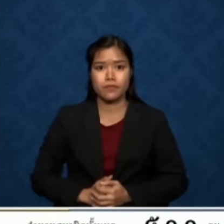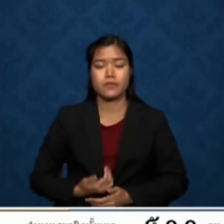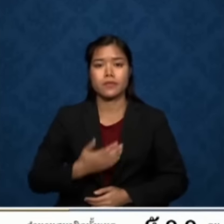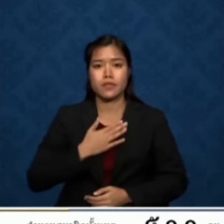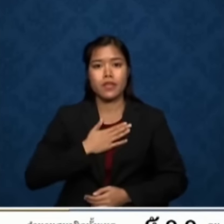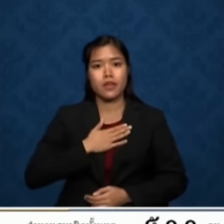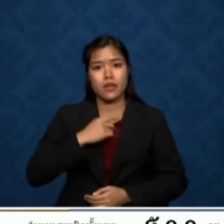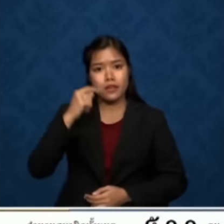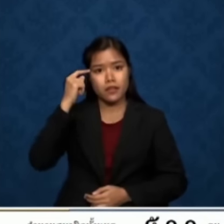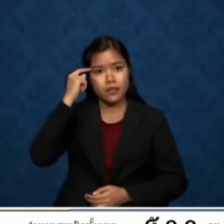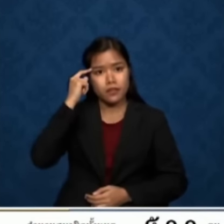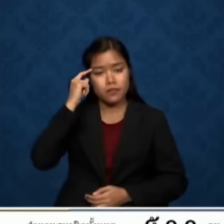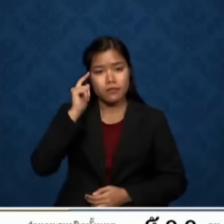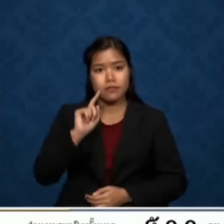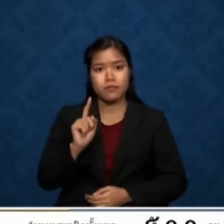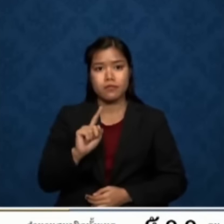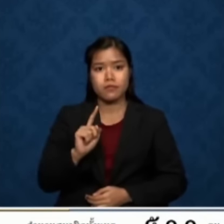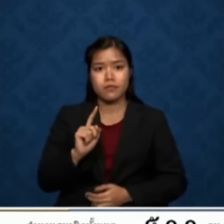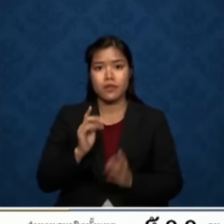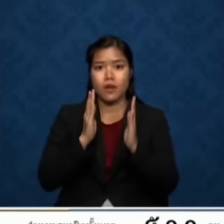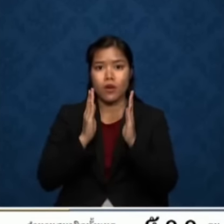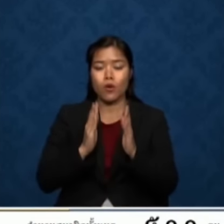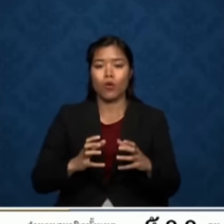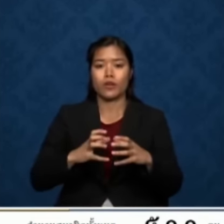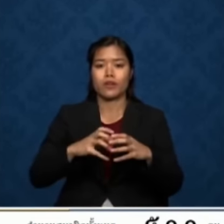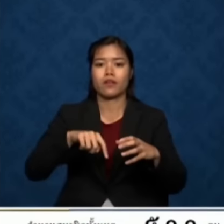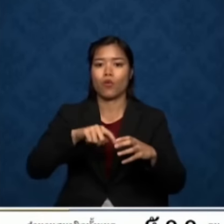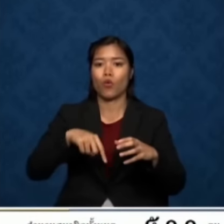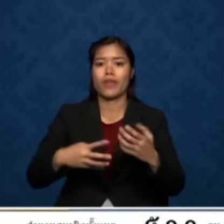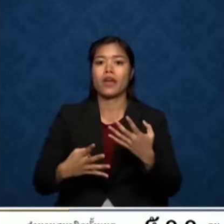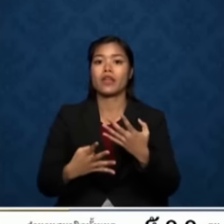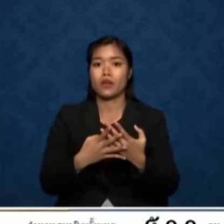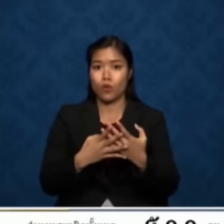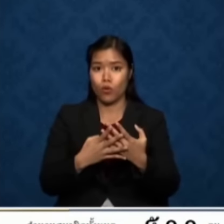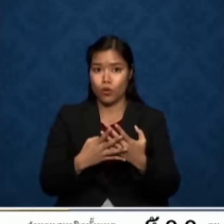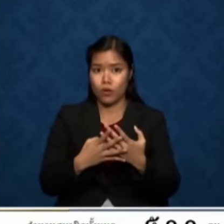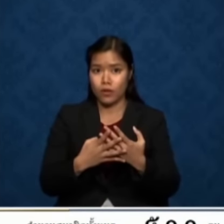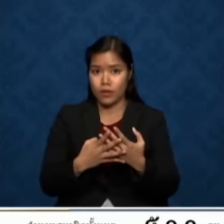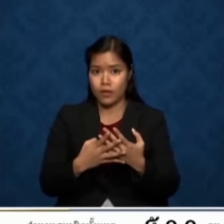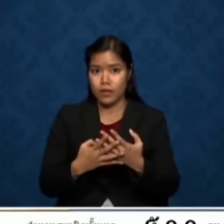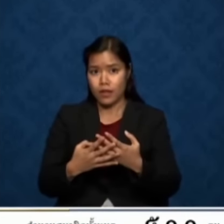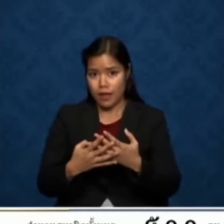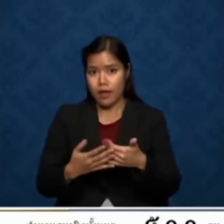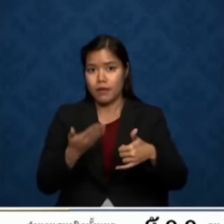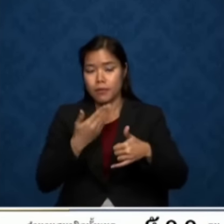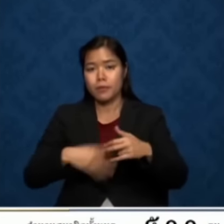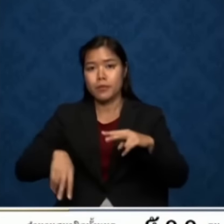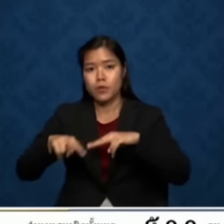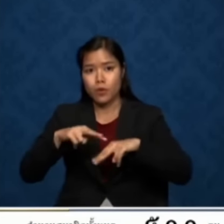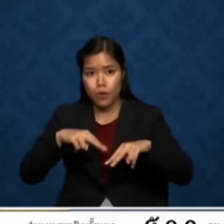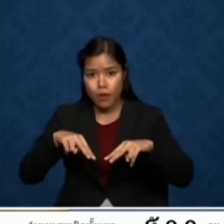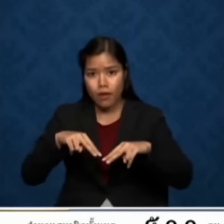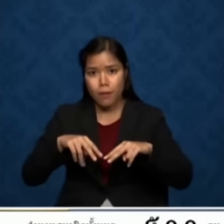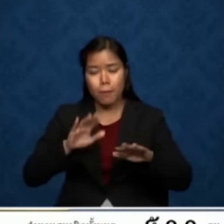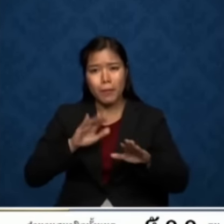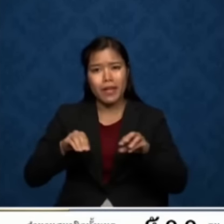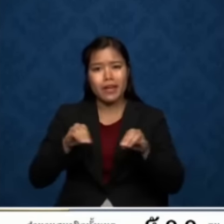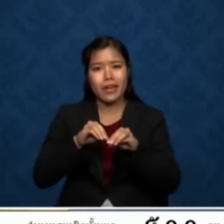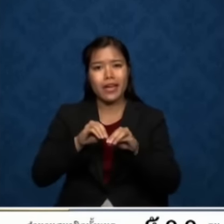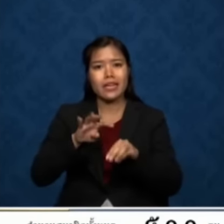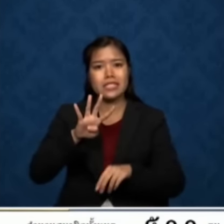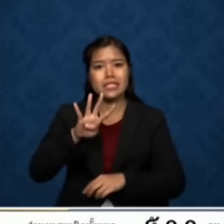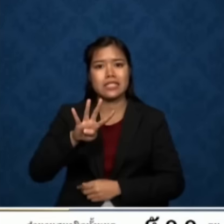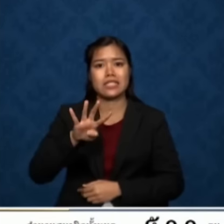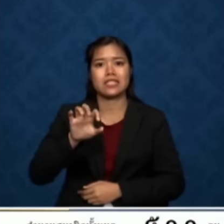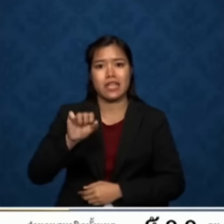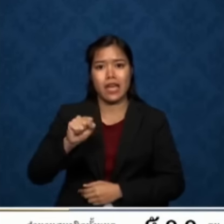ราคนกลุ่มนี้ถ้ารวมทั้งคุมประพฤติด้วยเกือบ 400,000 คนคือมนุ